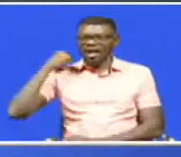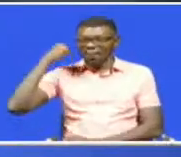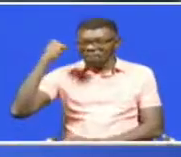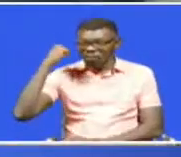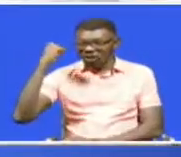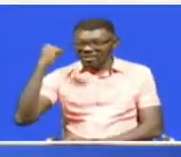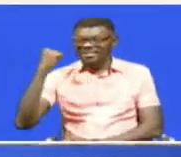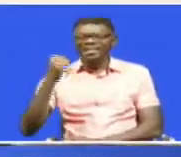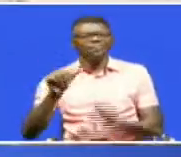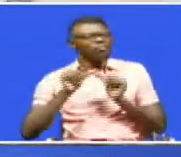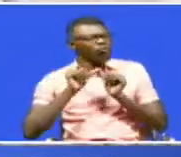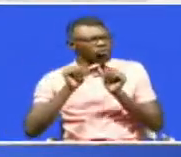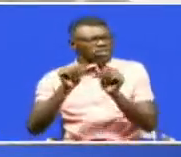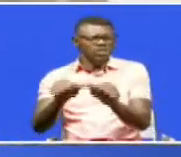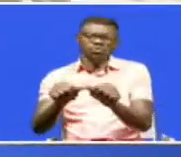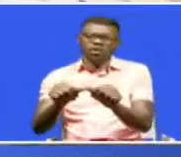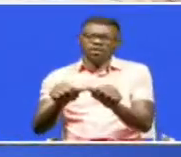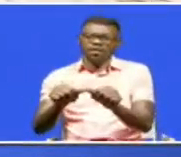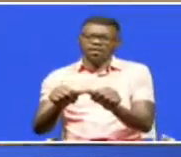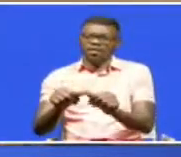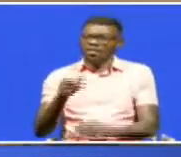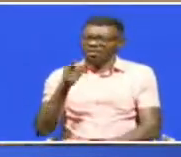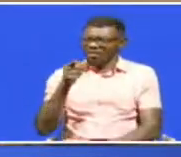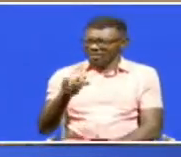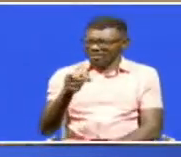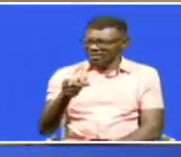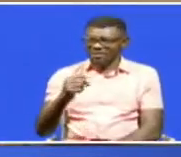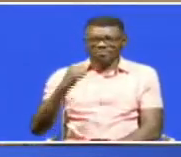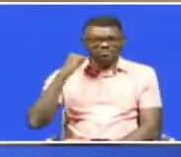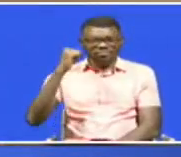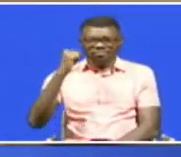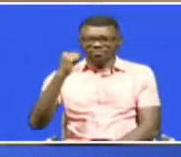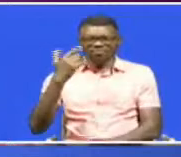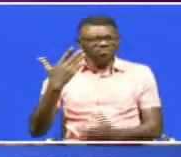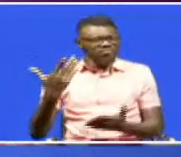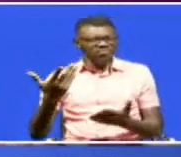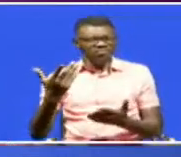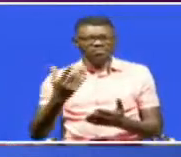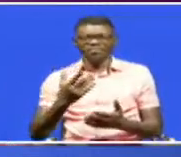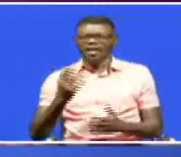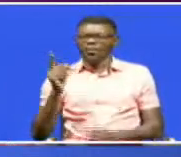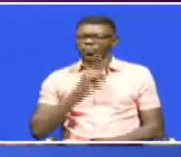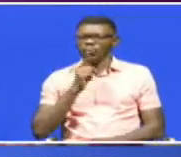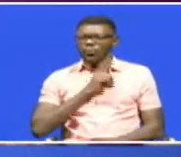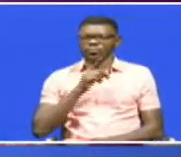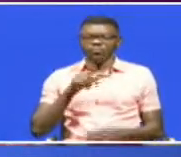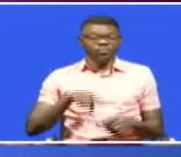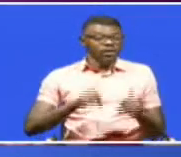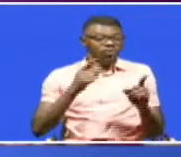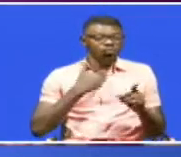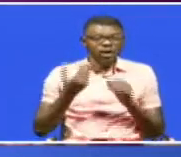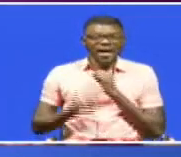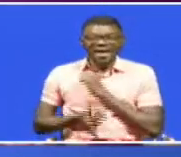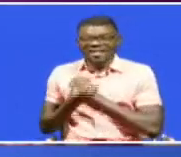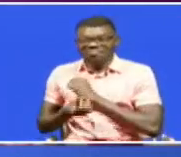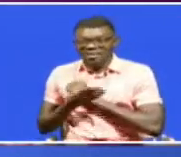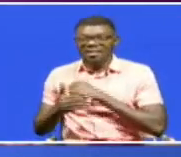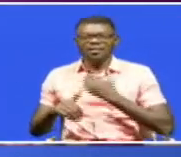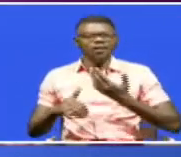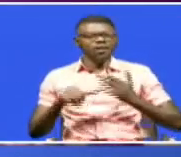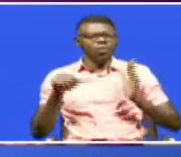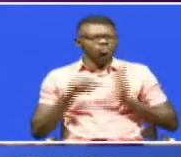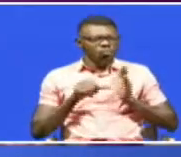nchini ndio inaonekana kama hoja ngeni pale ukumbini. He is trying to justify this stability thing is